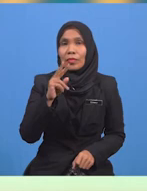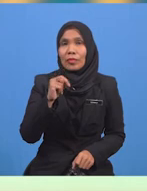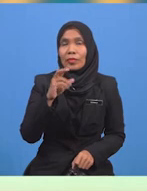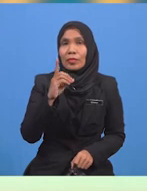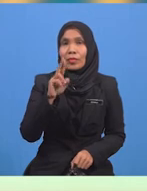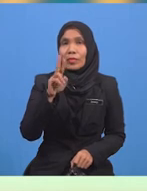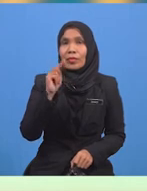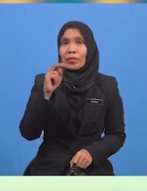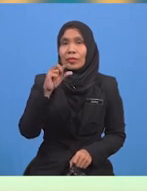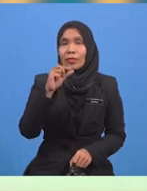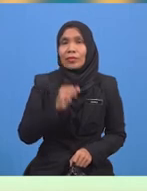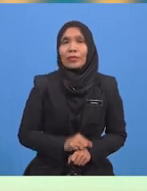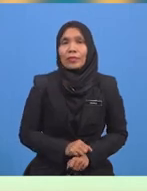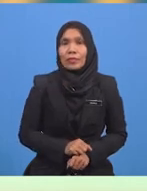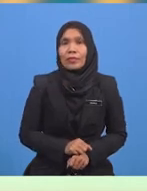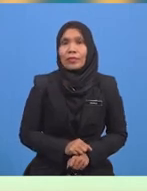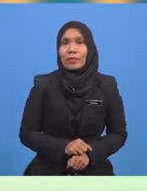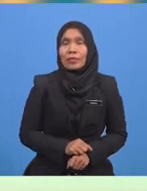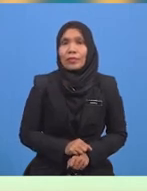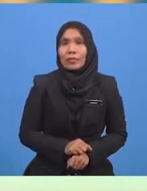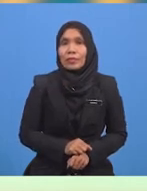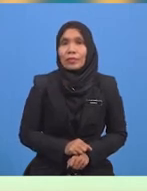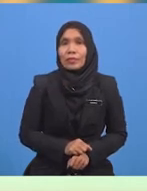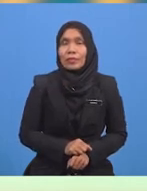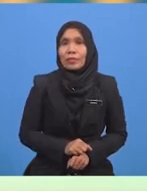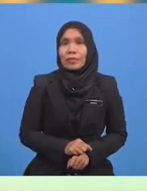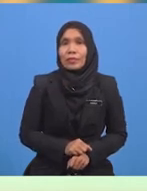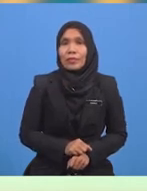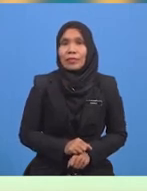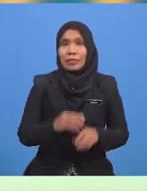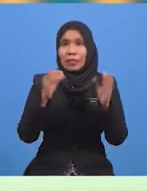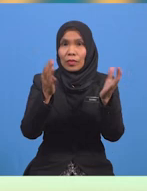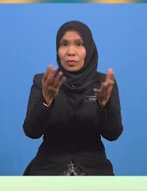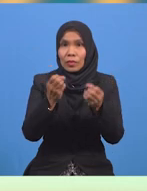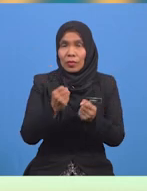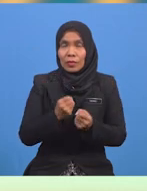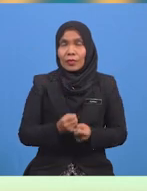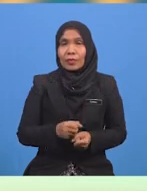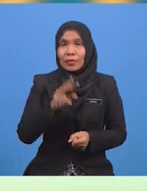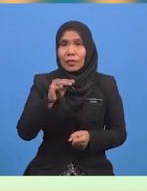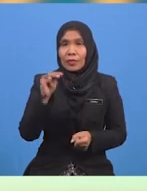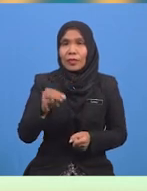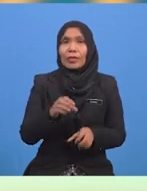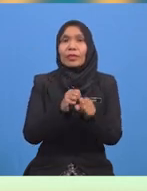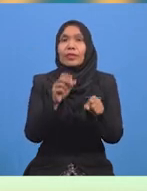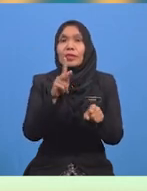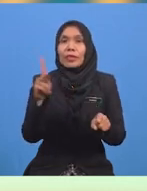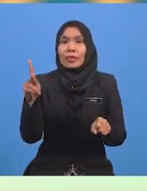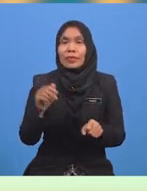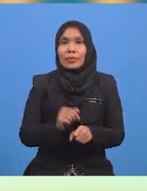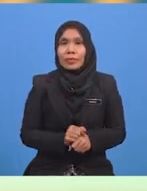kita memulakan sesi pembelajaran pada hari ini, cikgu nak murid-murid sediakan